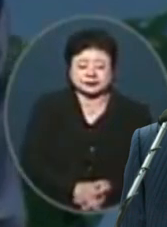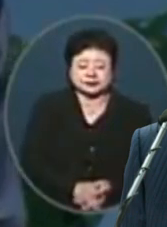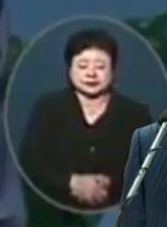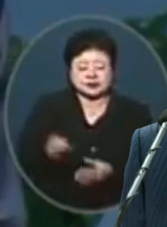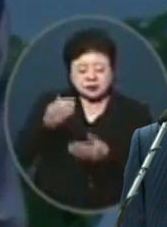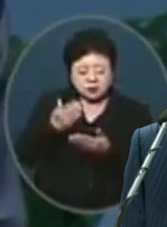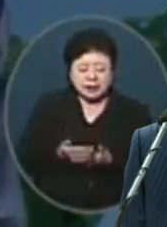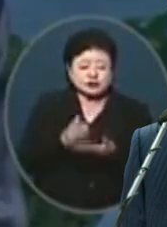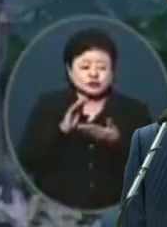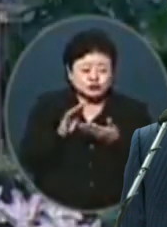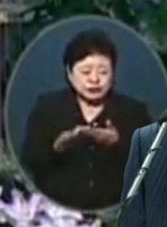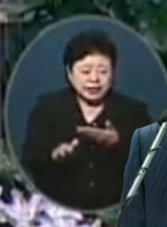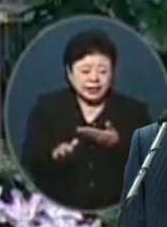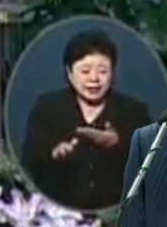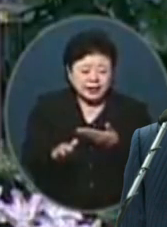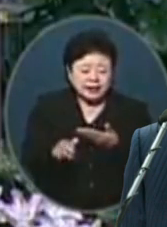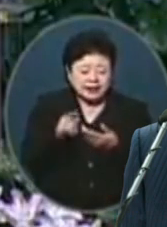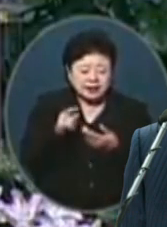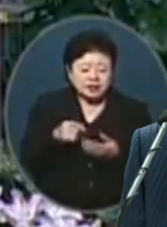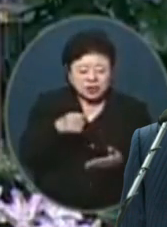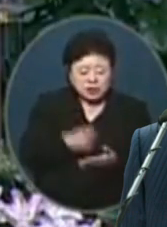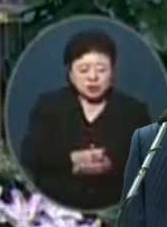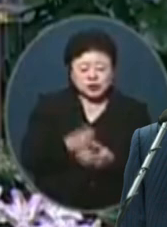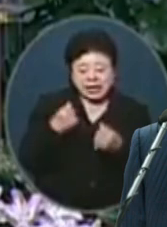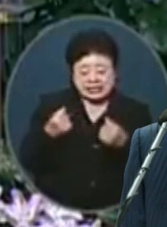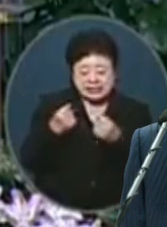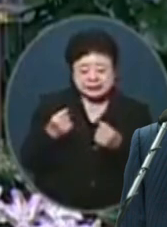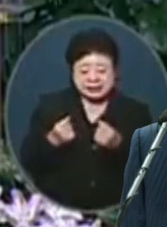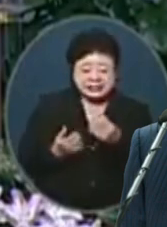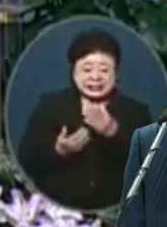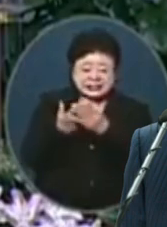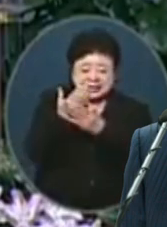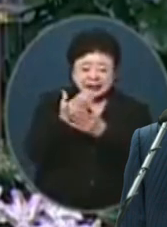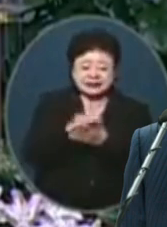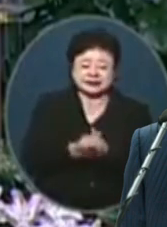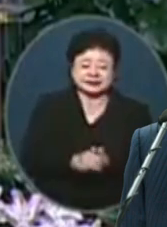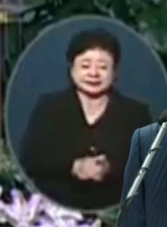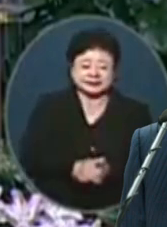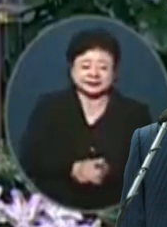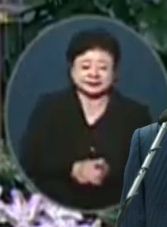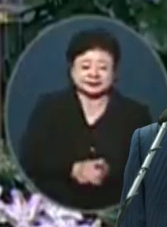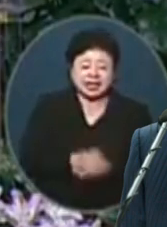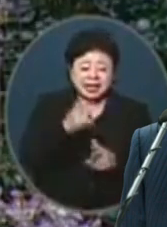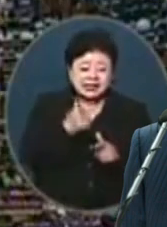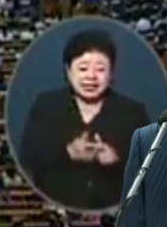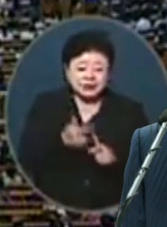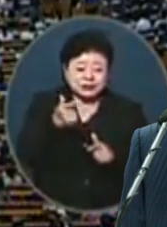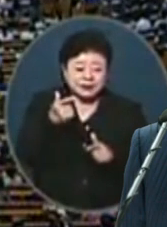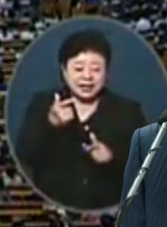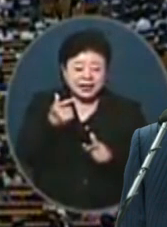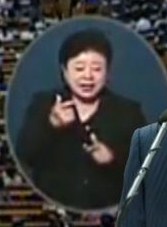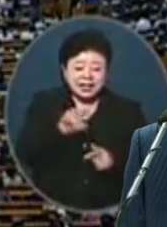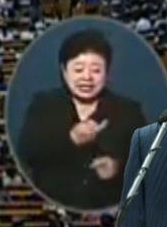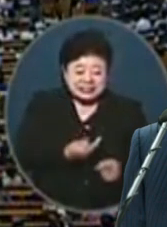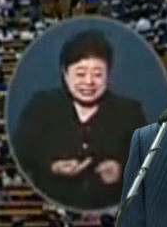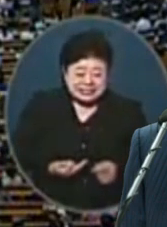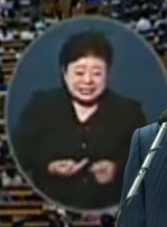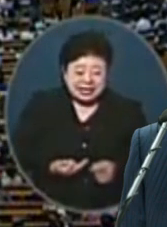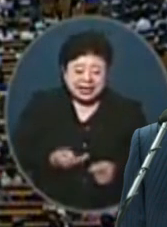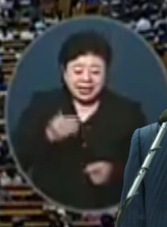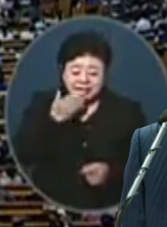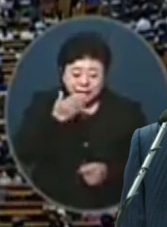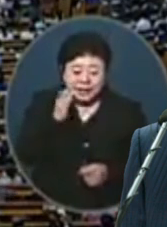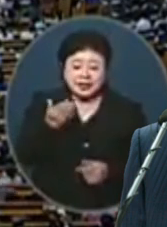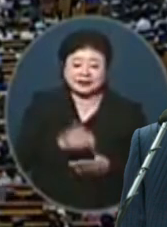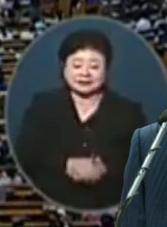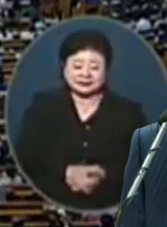인정을 받고 난 다음에 그는 용기와 힘이 다시 생겨나서 예수님의 제자가 될 수 있는